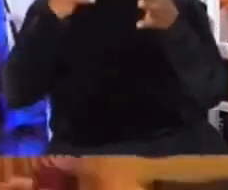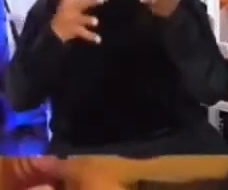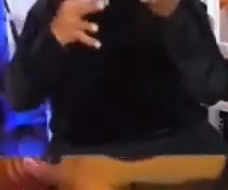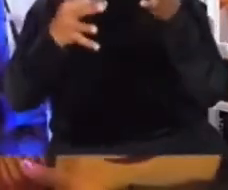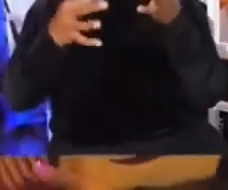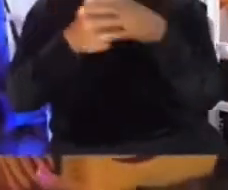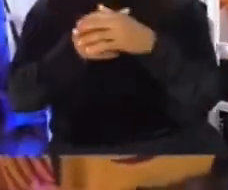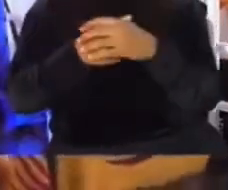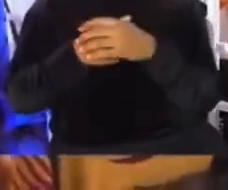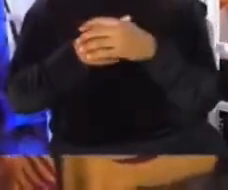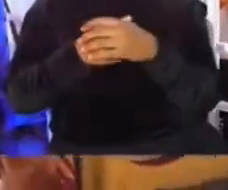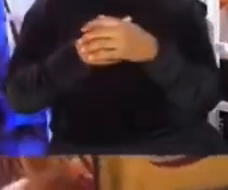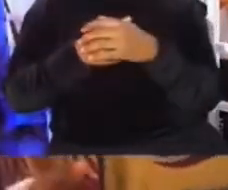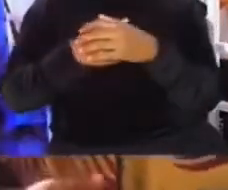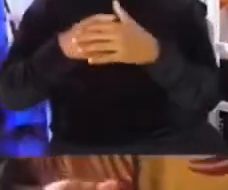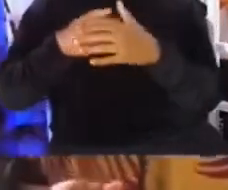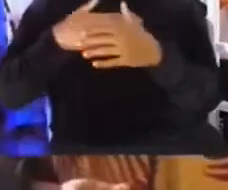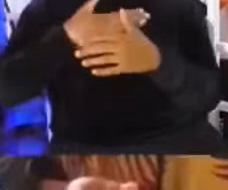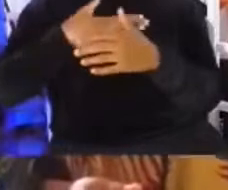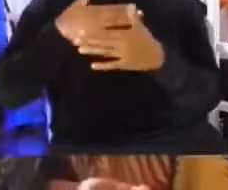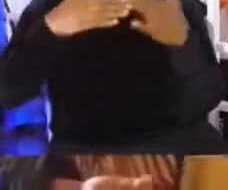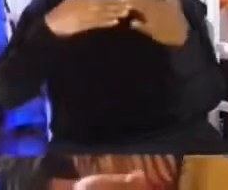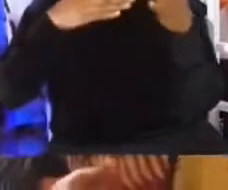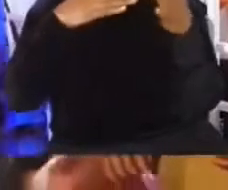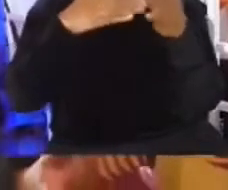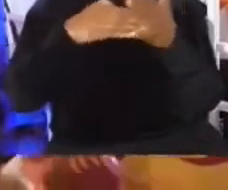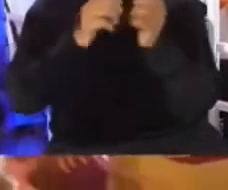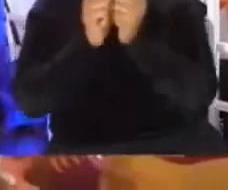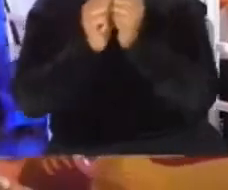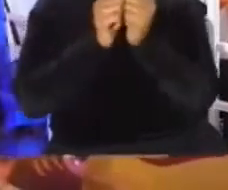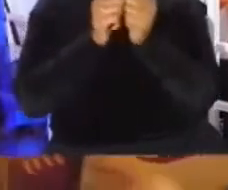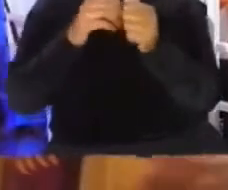Tuga toni inaneria hamwe na duare aganu.